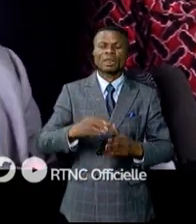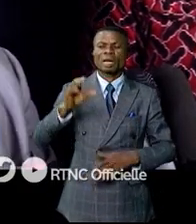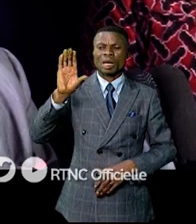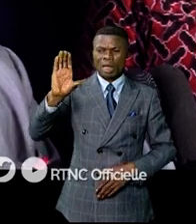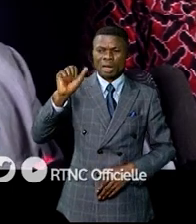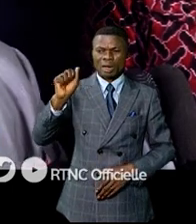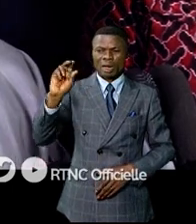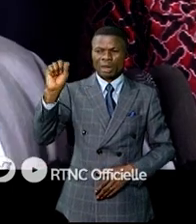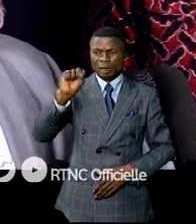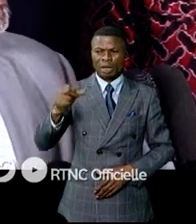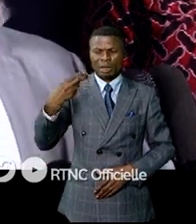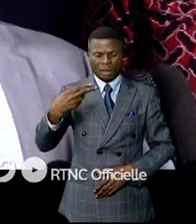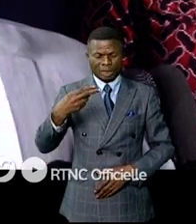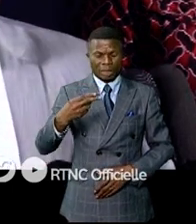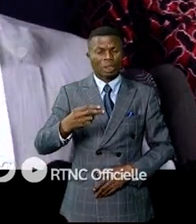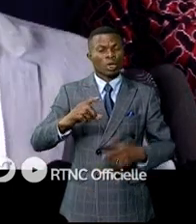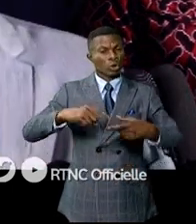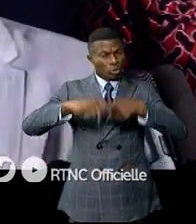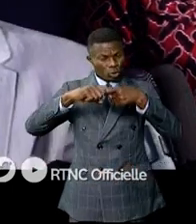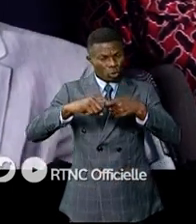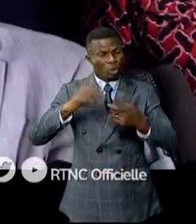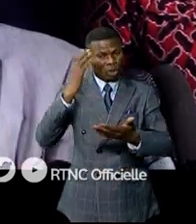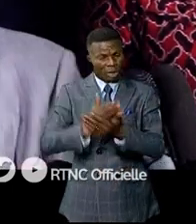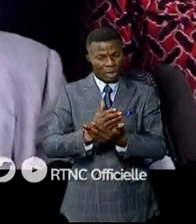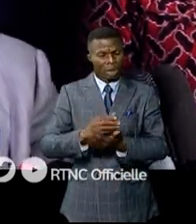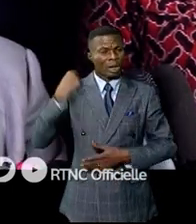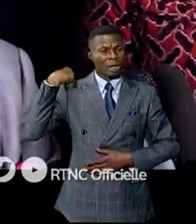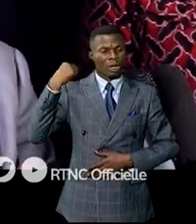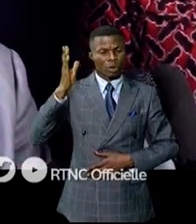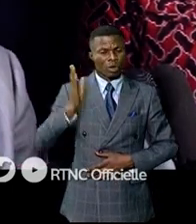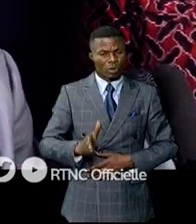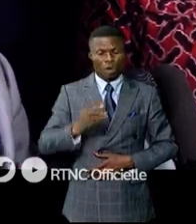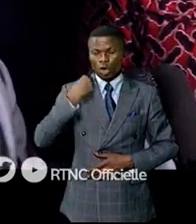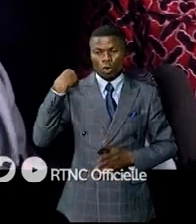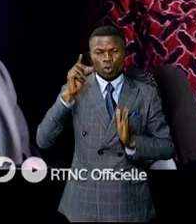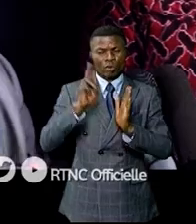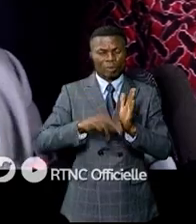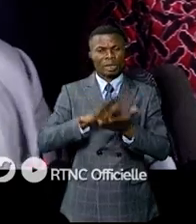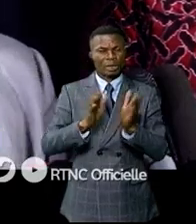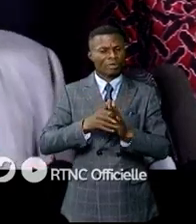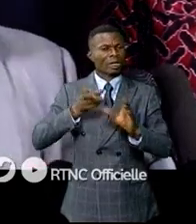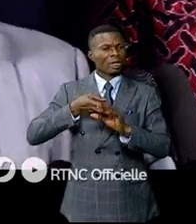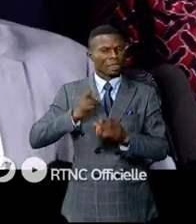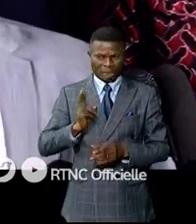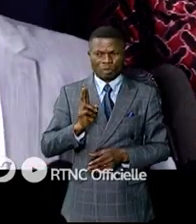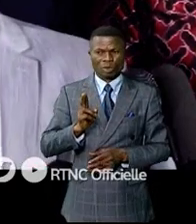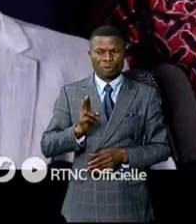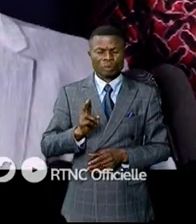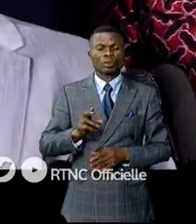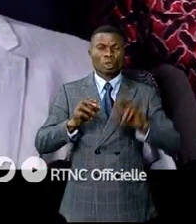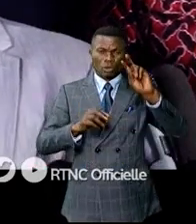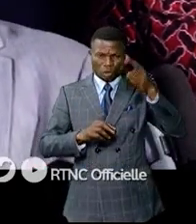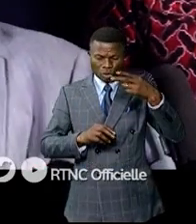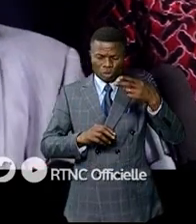lorsque la rupture est formalisée, le gouvernement est démissionnaire. De deux, le président de la